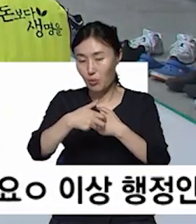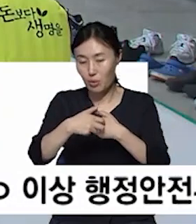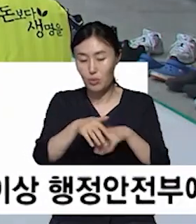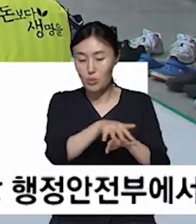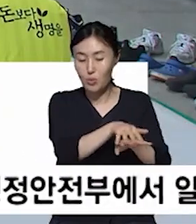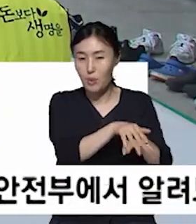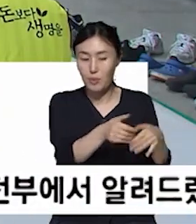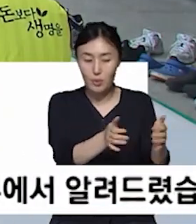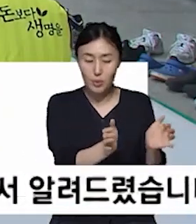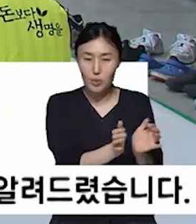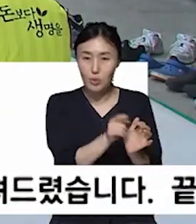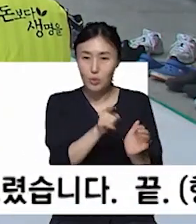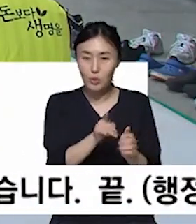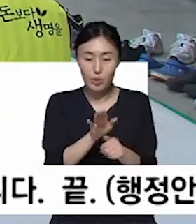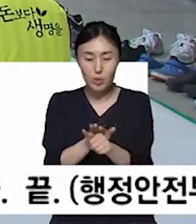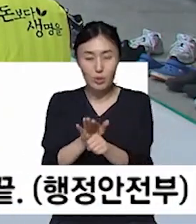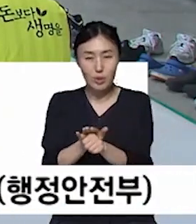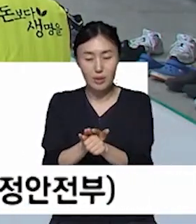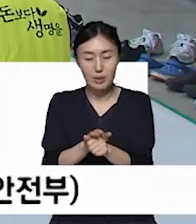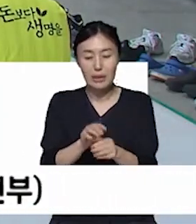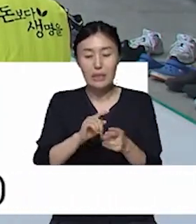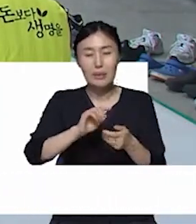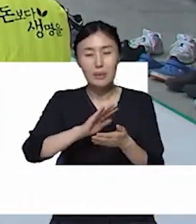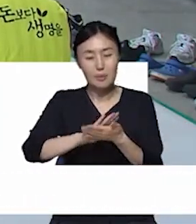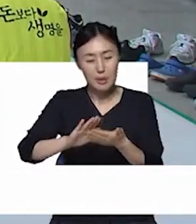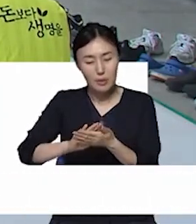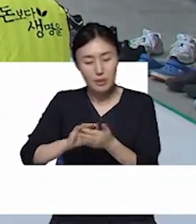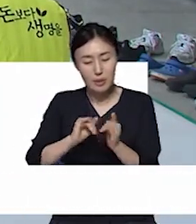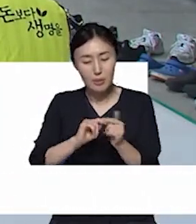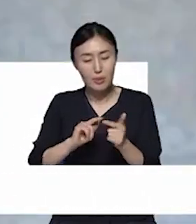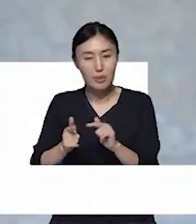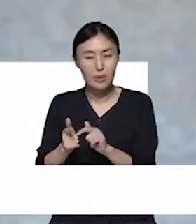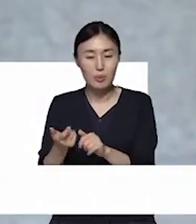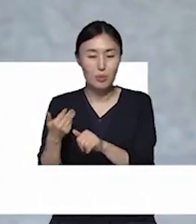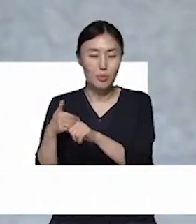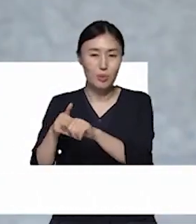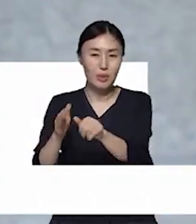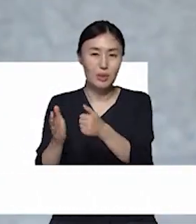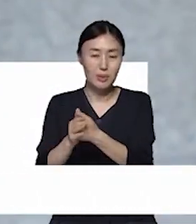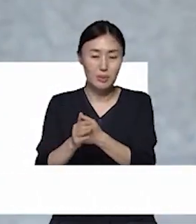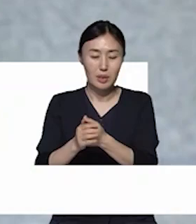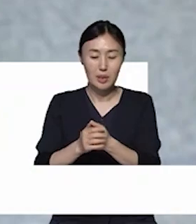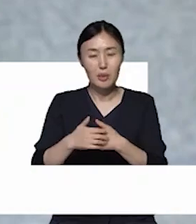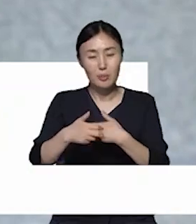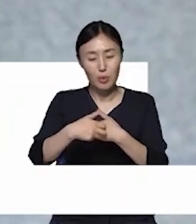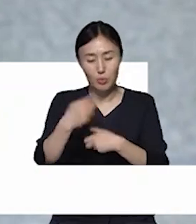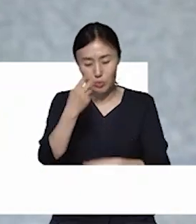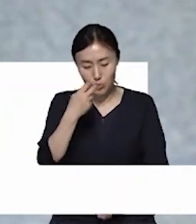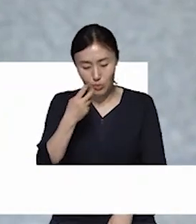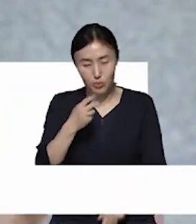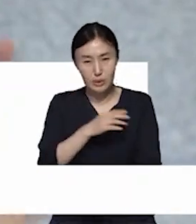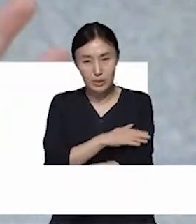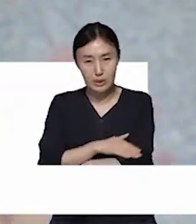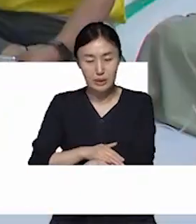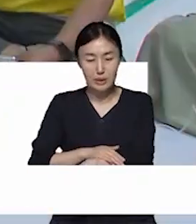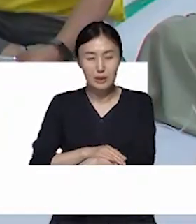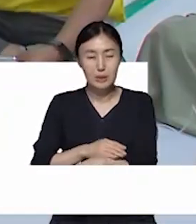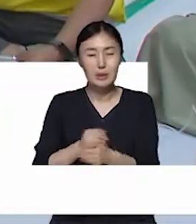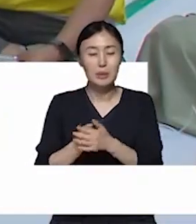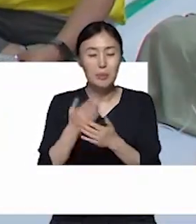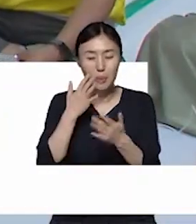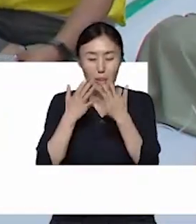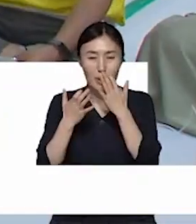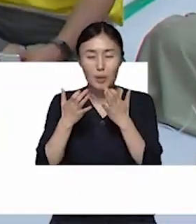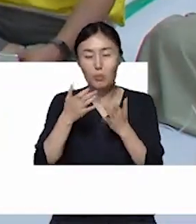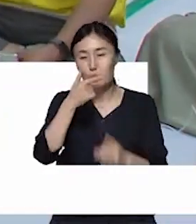비조합원과 지원부서 의료 인력을 중심으로 대체 인력을 투입해 진료와 수술을 진행하는 등 차질 없이 공백을 메우고 있습니다.